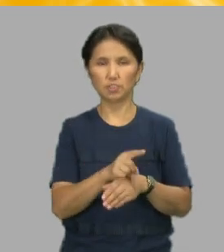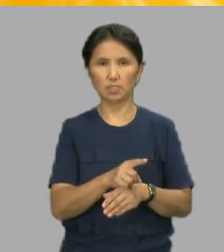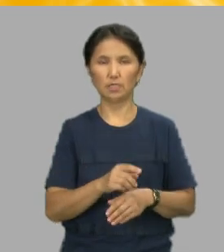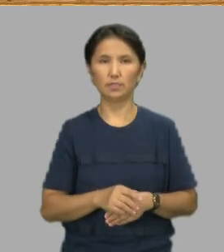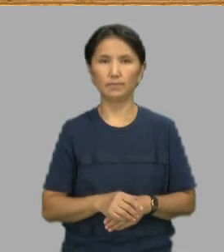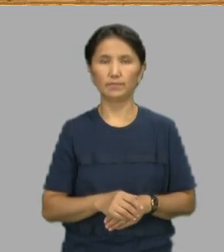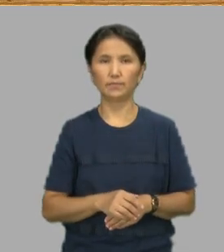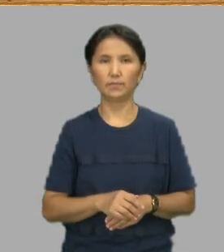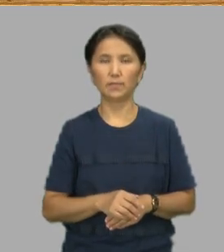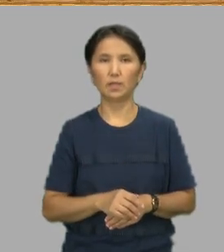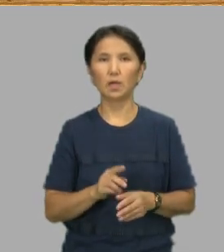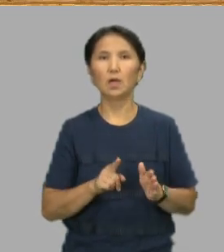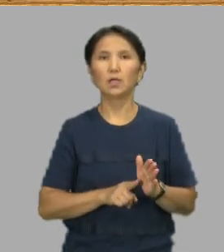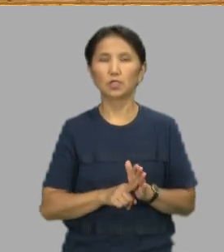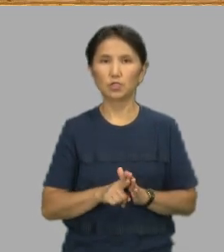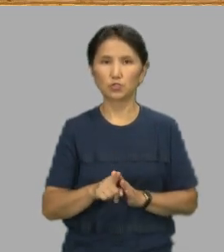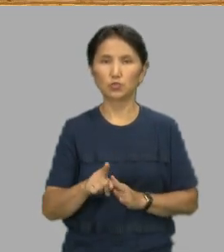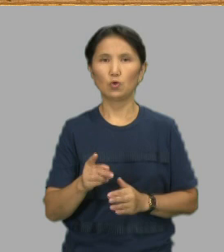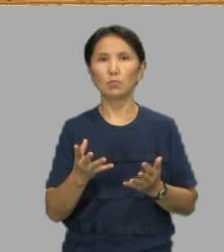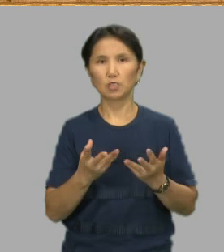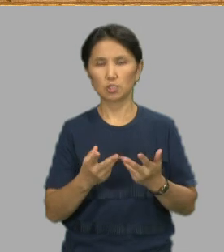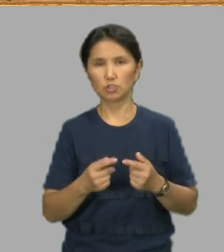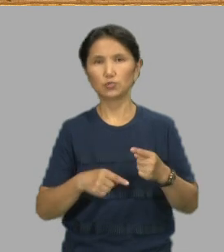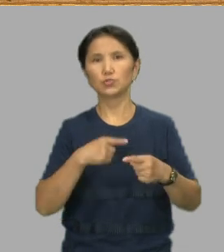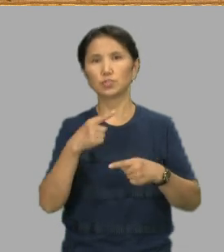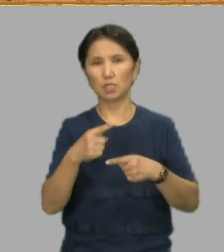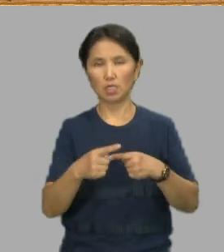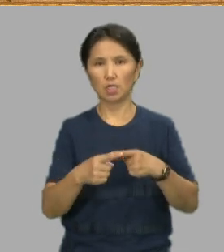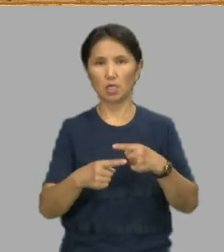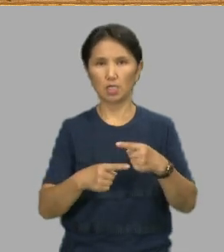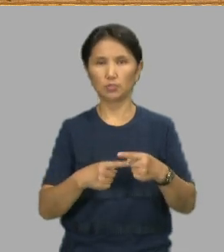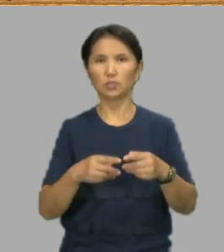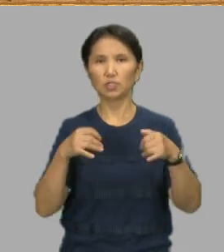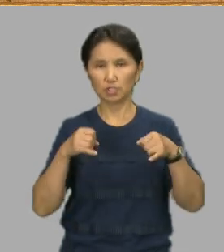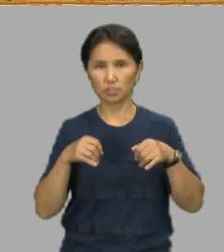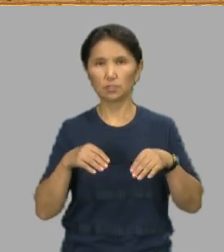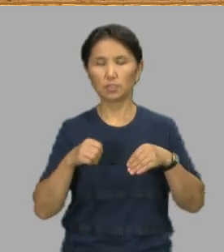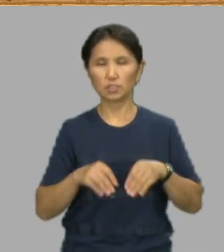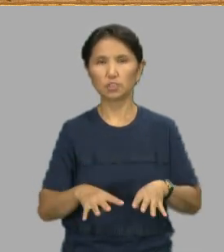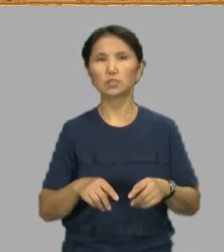заданием. Приступаем к решению следующей задачи.